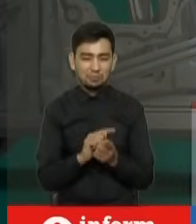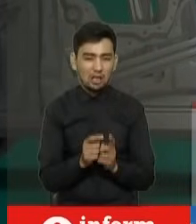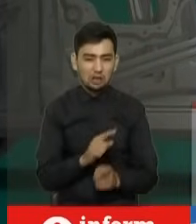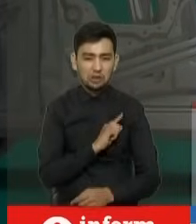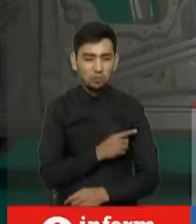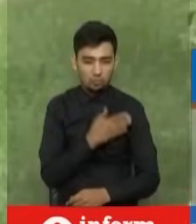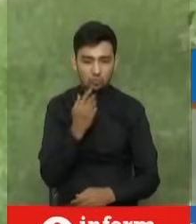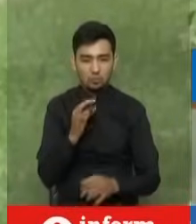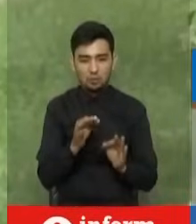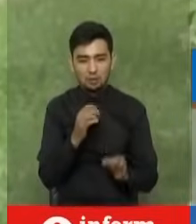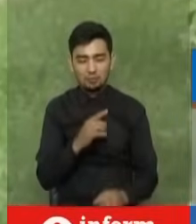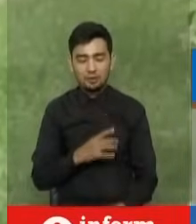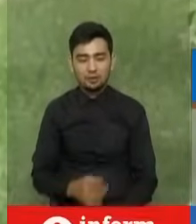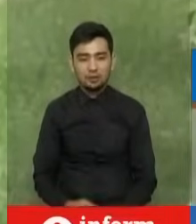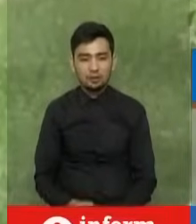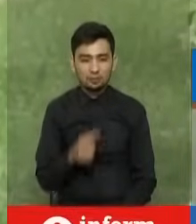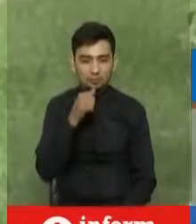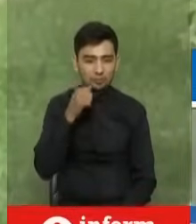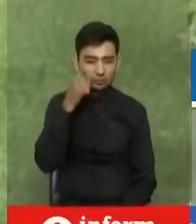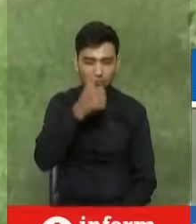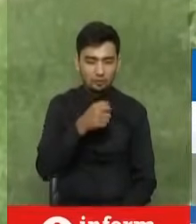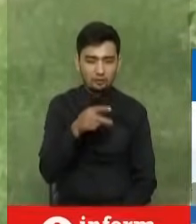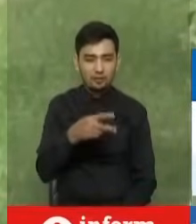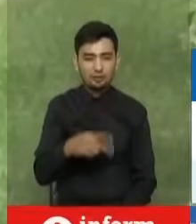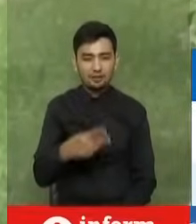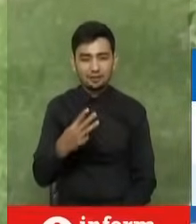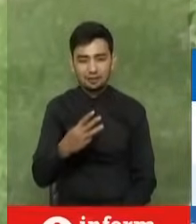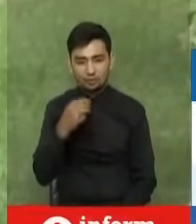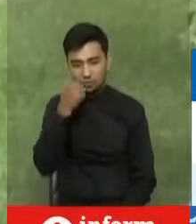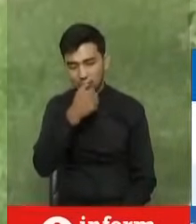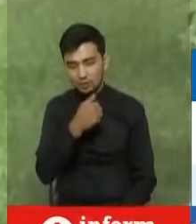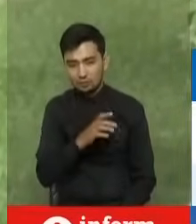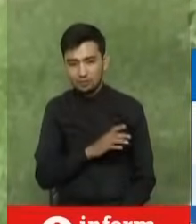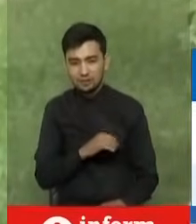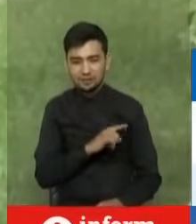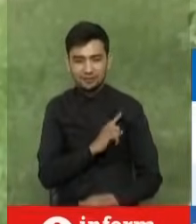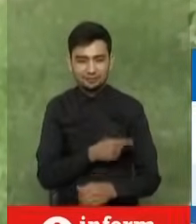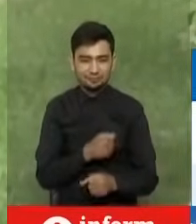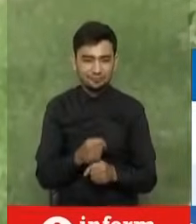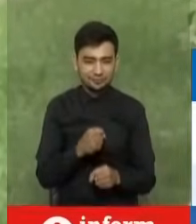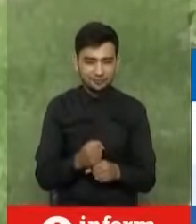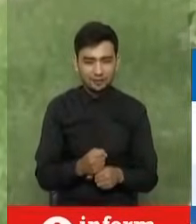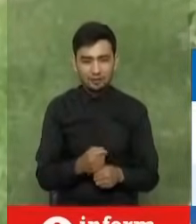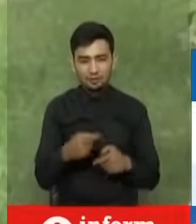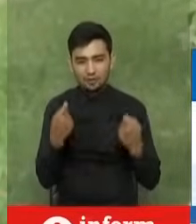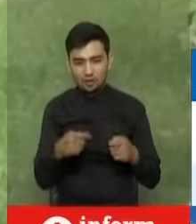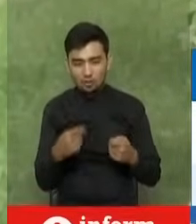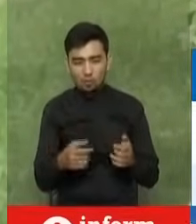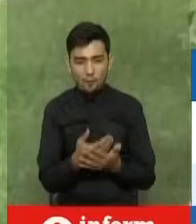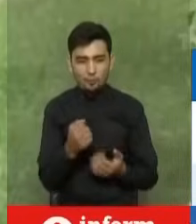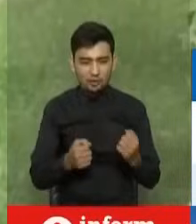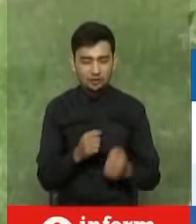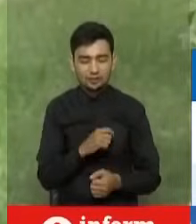говорят эксперты. В прошлом году, в 2023-м, были максимальные объемы продаж новых